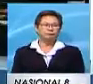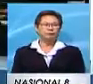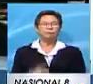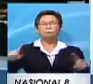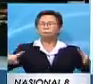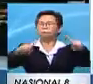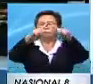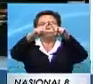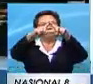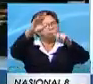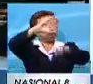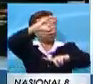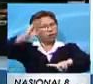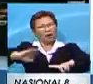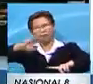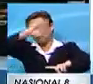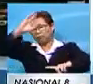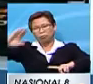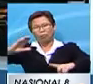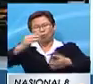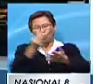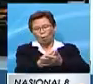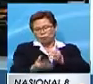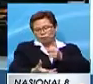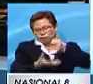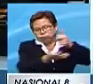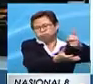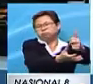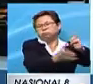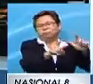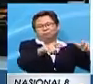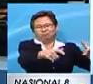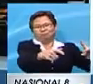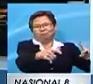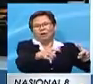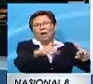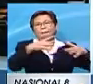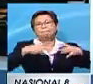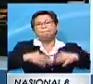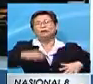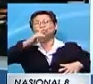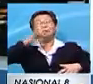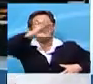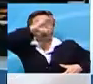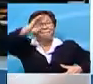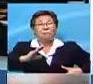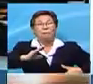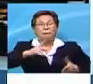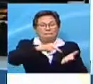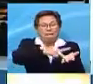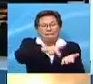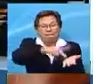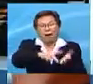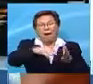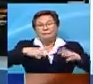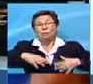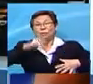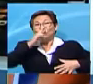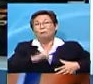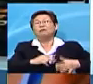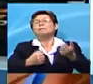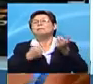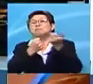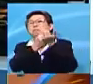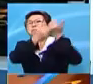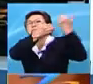UMNO tidak pernah menyalurkan sebarang sumber kewangan kepada kumpulan Baju Merah. Malah segala perbelanjaan bagi kumpulan tersebut